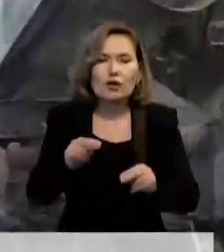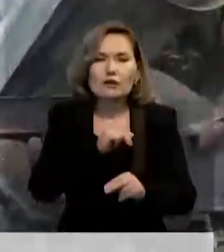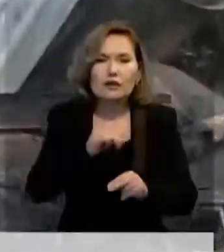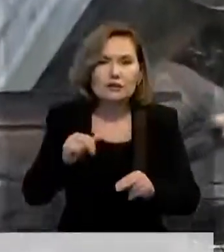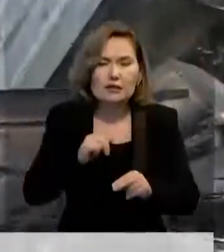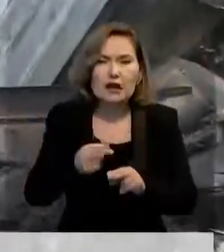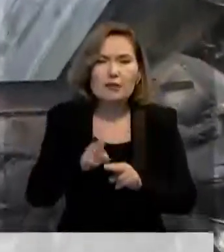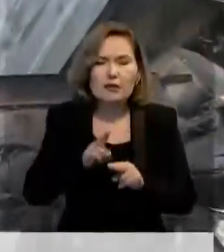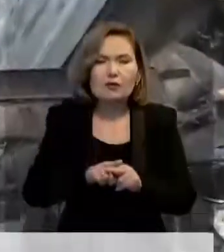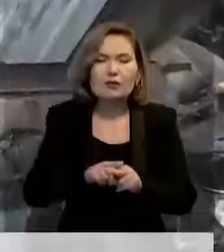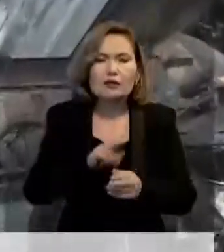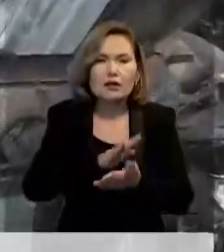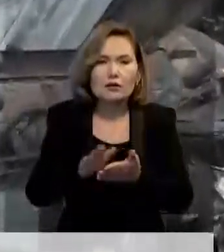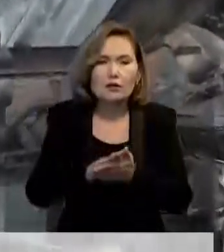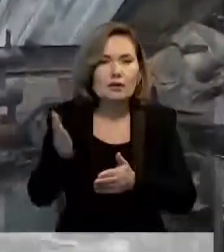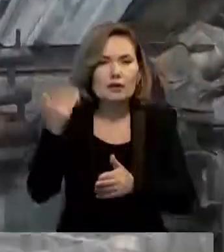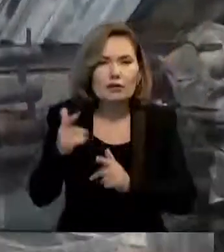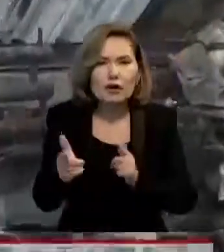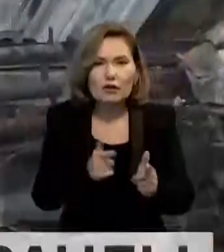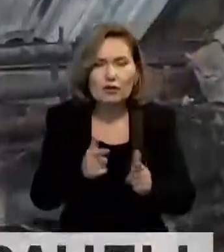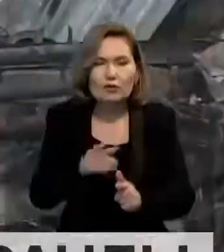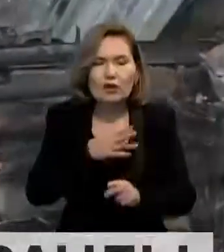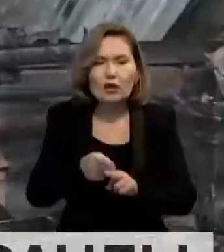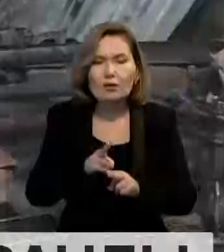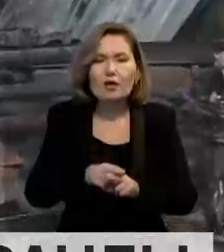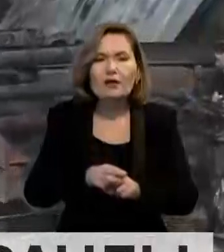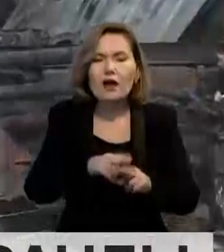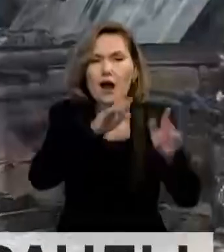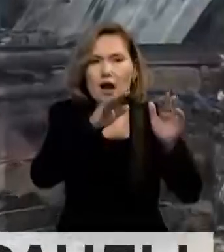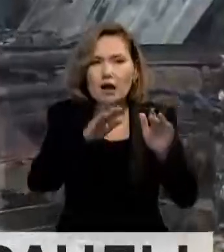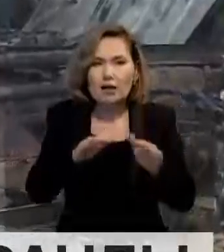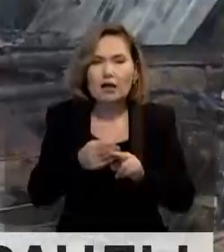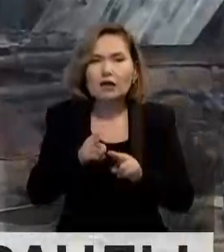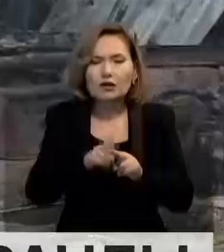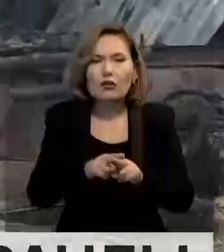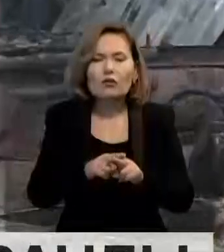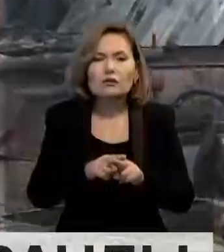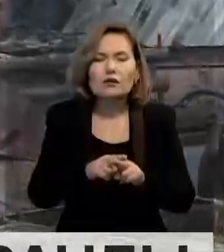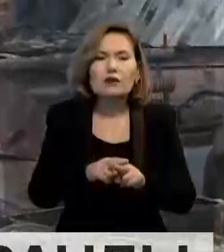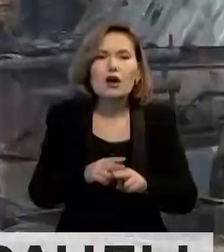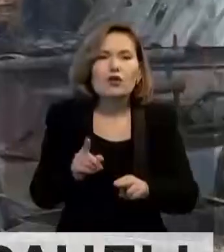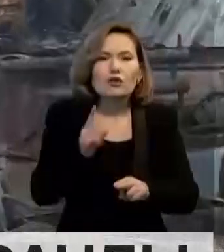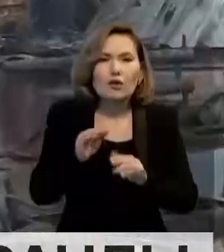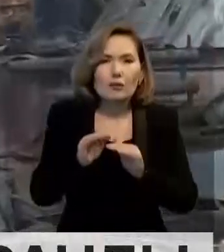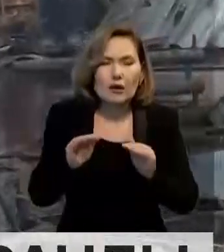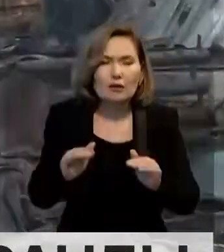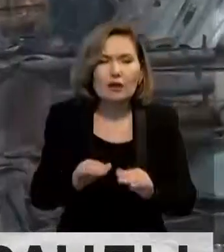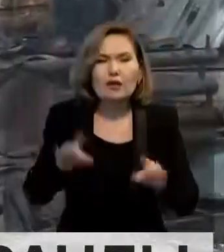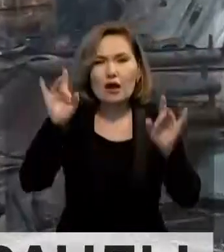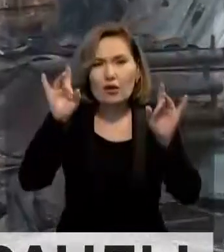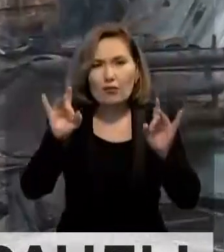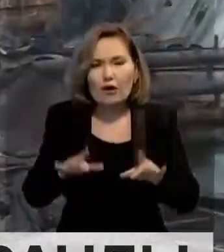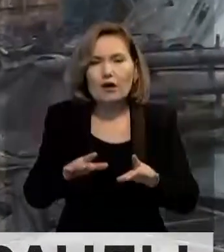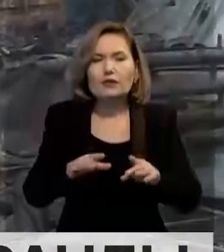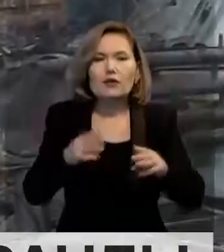шаңғы тебуге әбден дайындап қойған екен. Осылайша алғашқы қардың түсуін ғана күтіп жүрген. Алайда аяқ астынан тиген